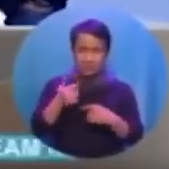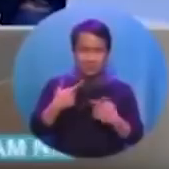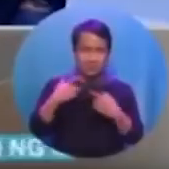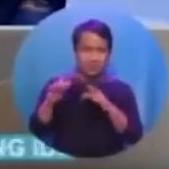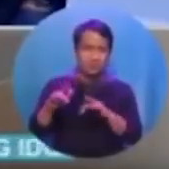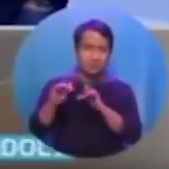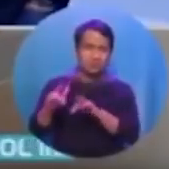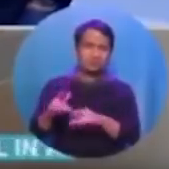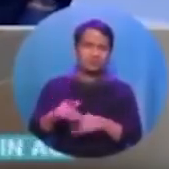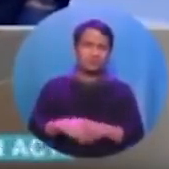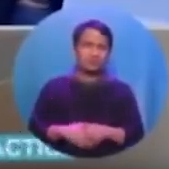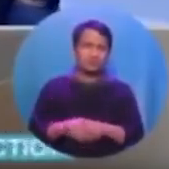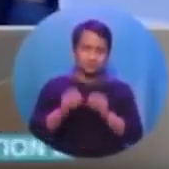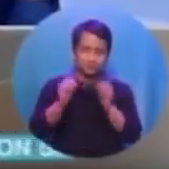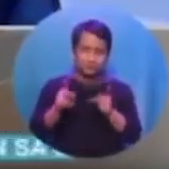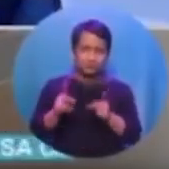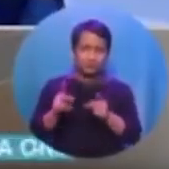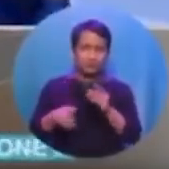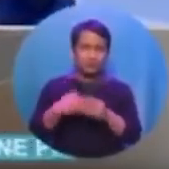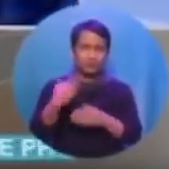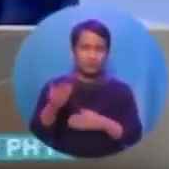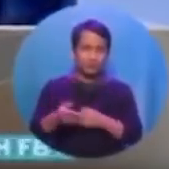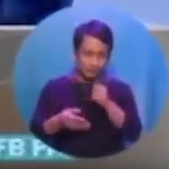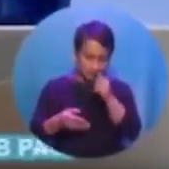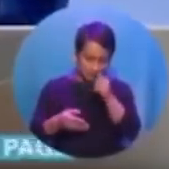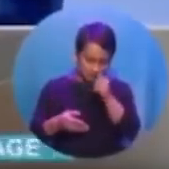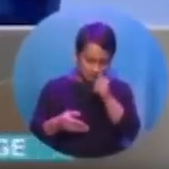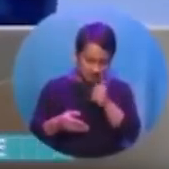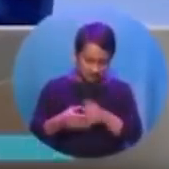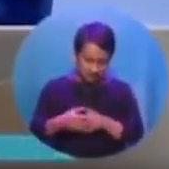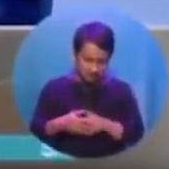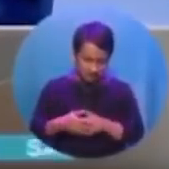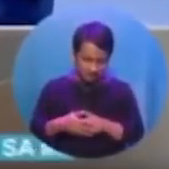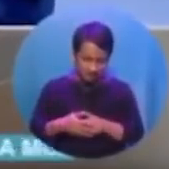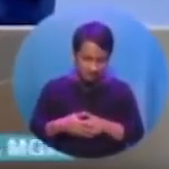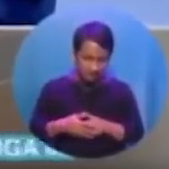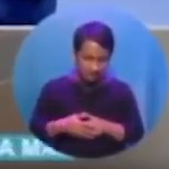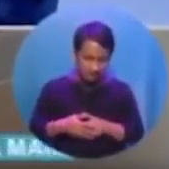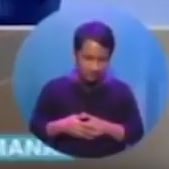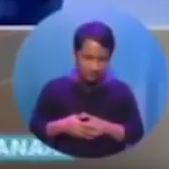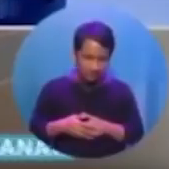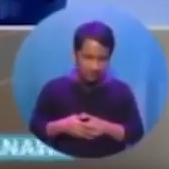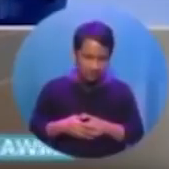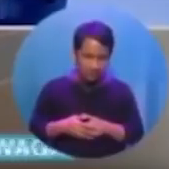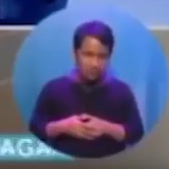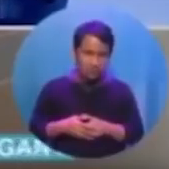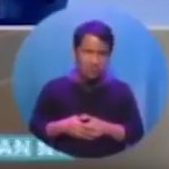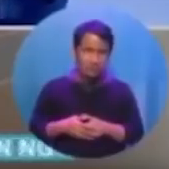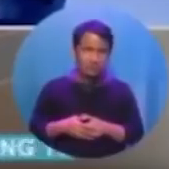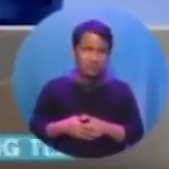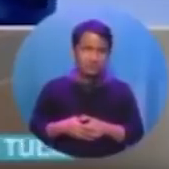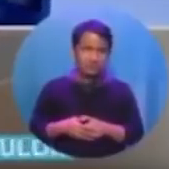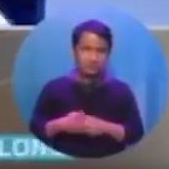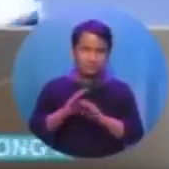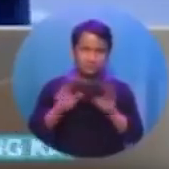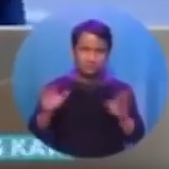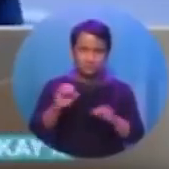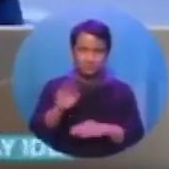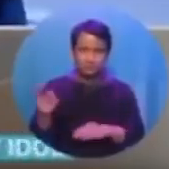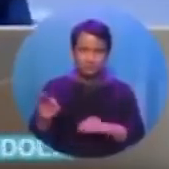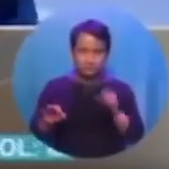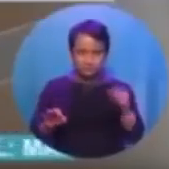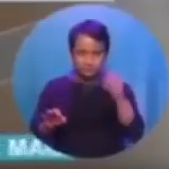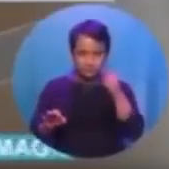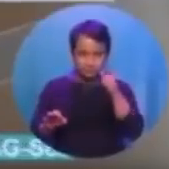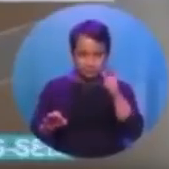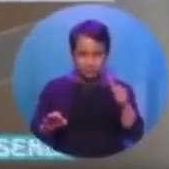kaawa-awa. Okay? Sige, sir. Sir, kasi pupunta din po ako ngayon, sir, ng bawat, sir. Sige, maganda po yan. Sir, huwag mo ibabang telepono at